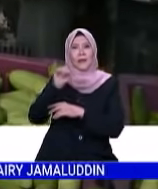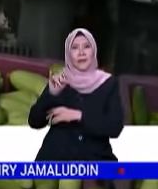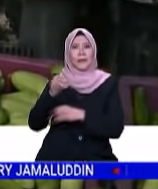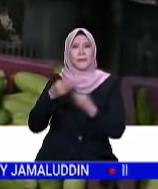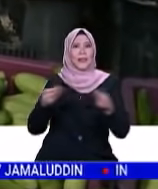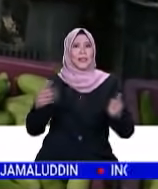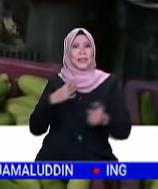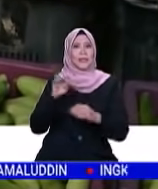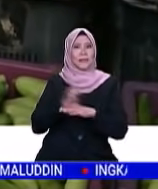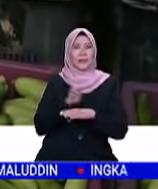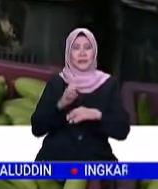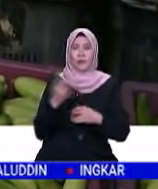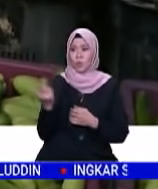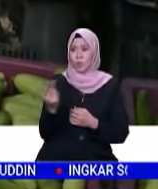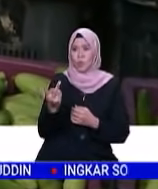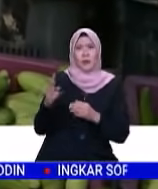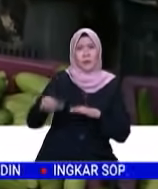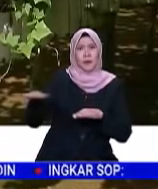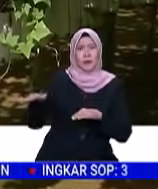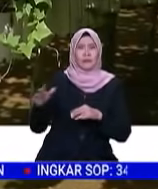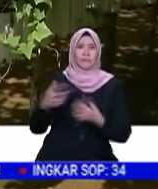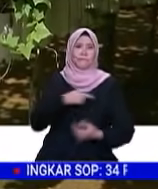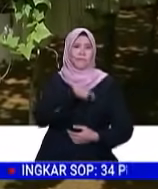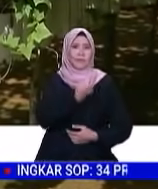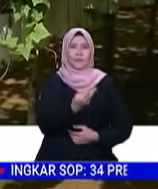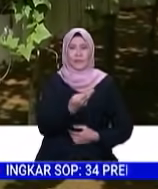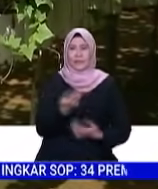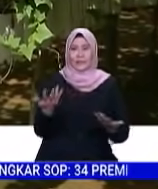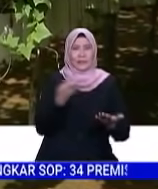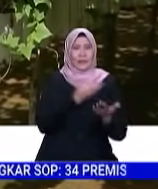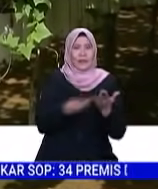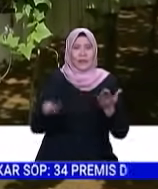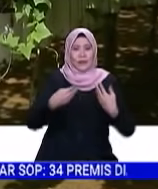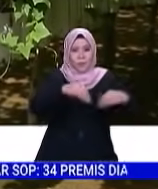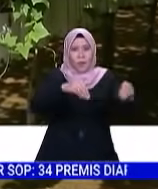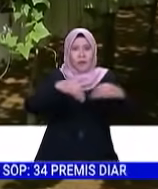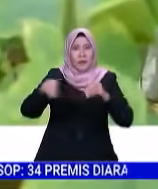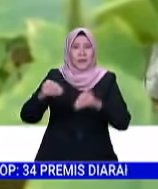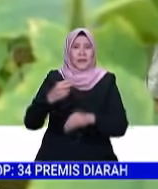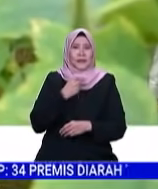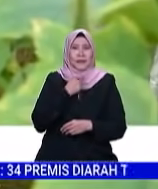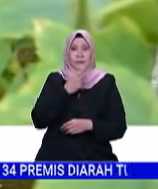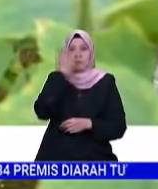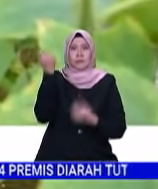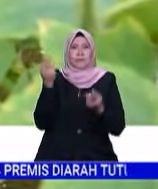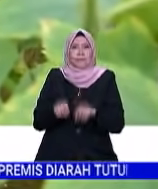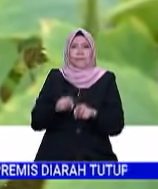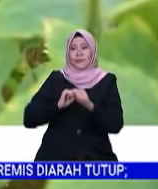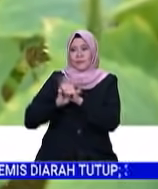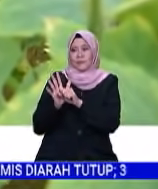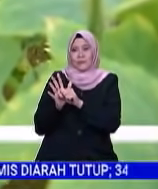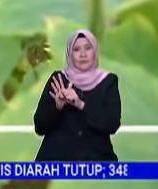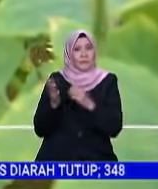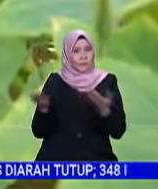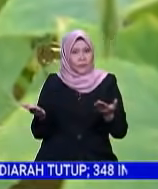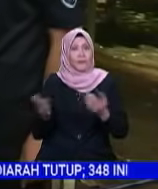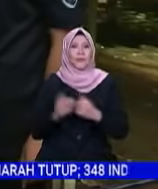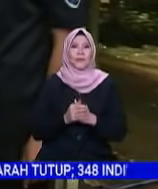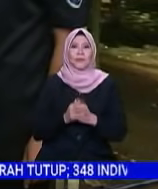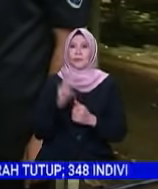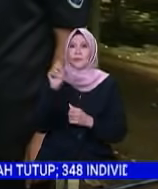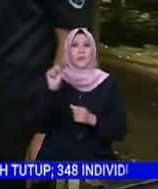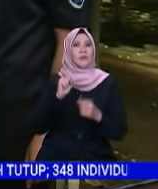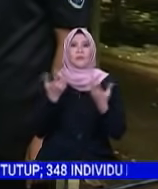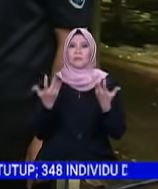Mas. Dua beradik itu kerugian selepas gagal memasarkan tanaman mereka akibat pandemik COVID-19. Kes berkenaan